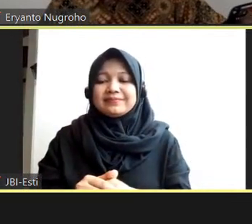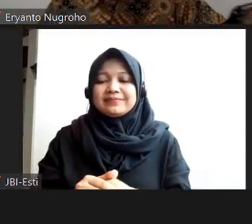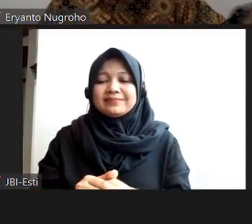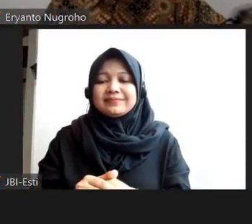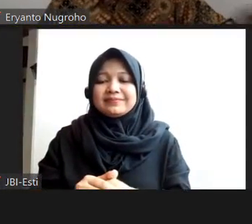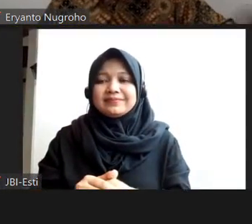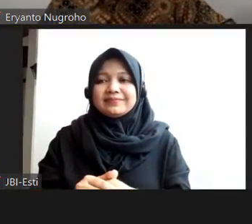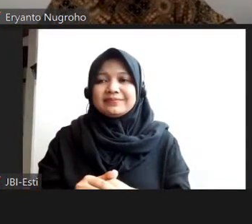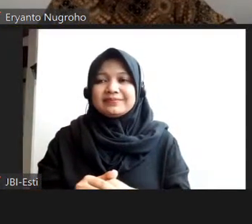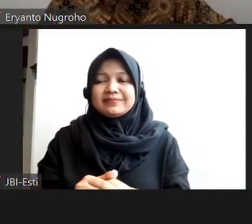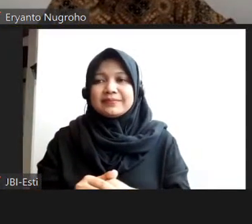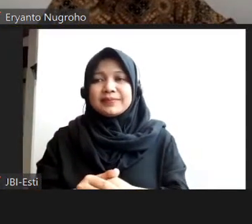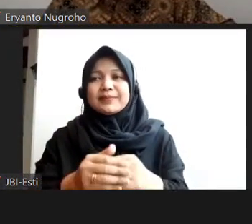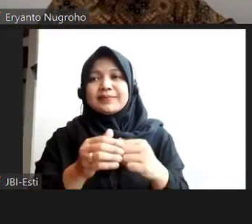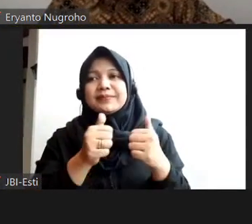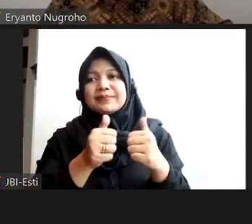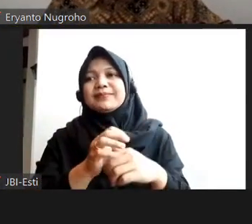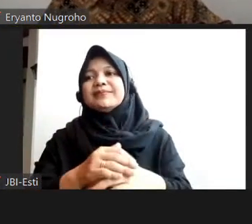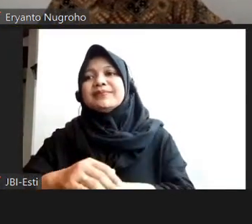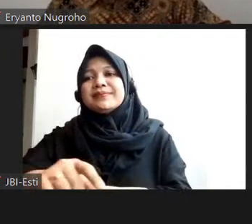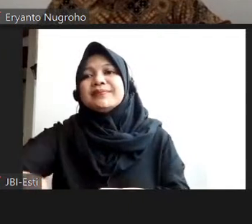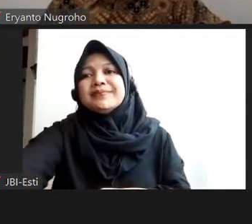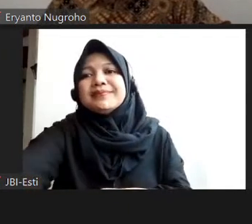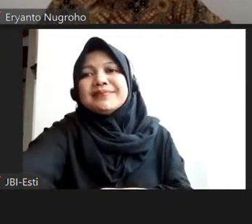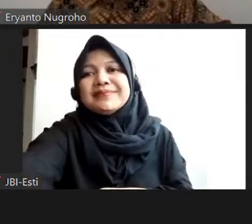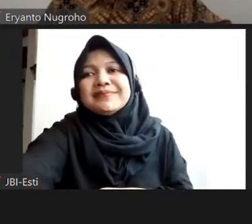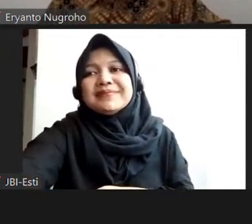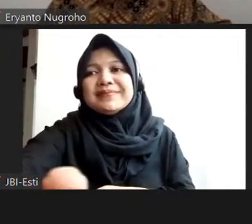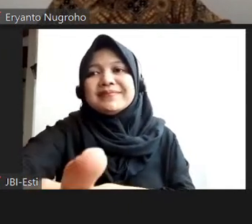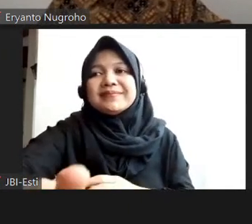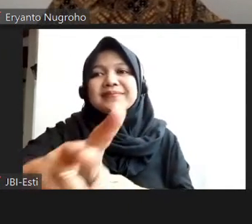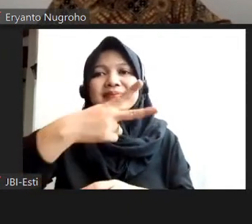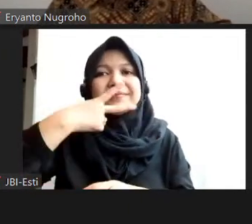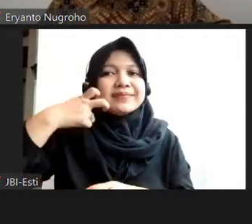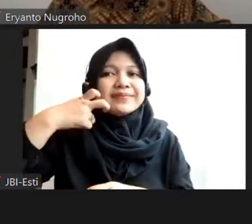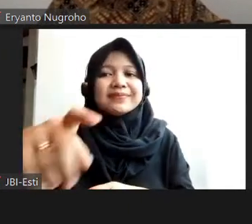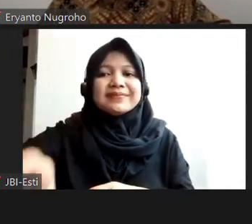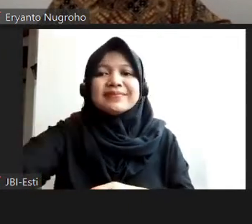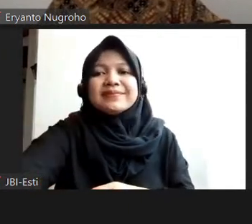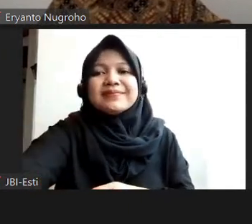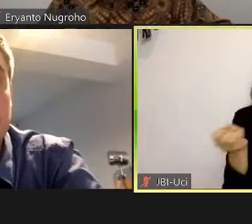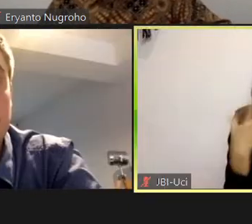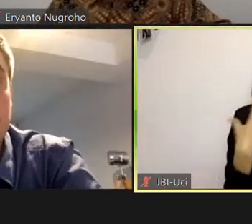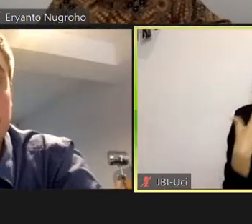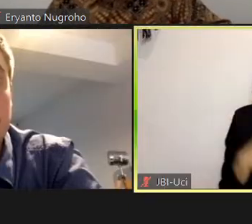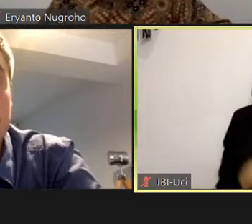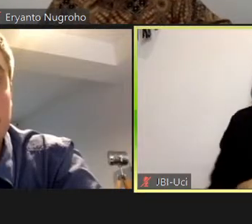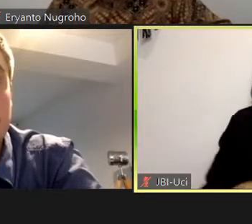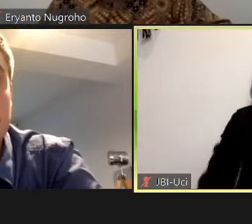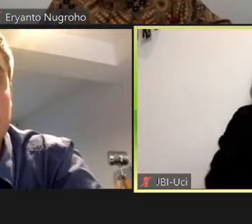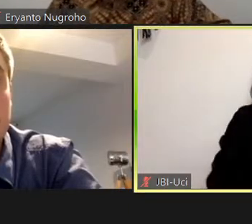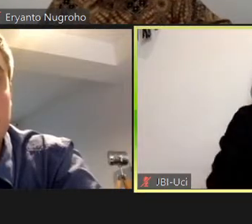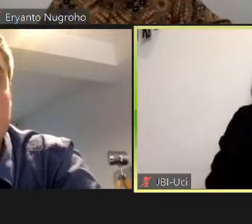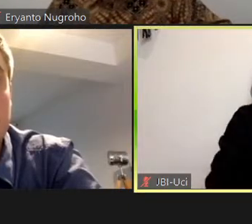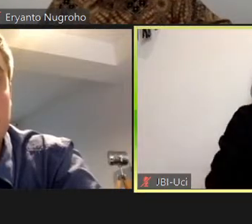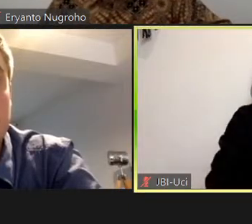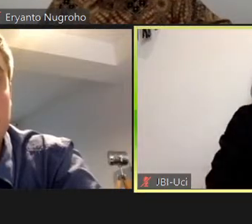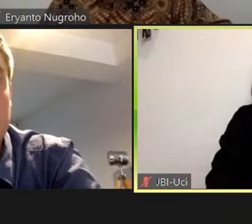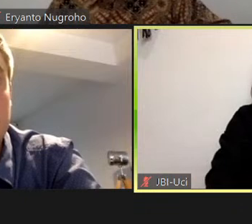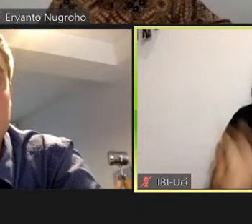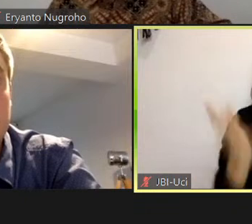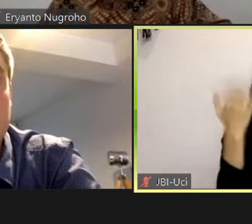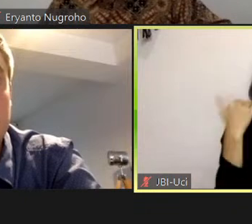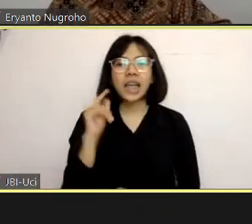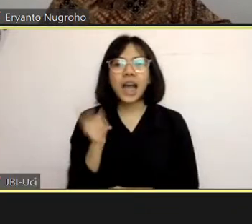Baik, Mas Damar, terima kasih. Langsung ke Fani untuk jawab pertanyaan tadi dari Pak Syuaib Abu